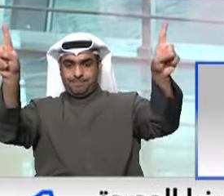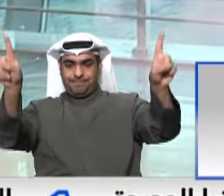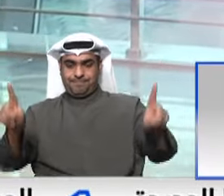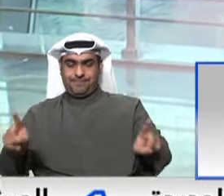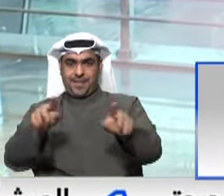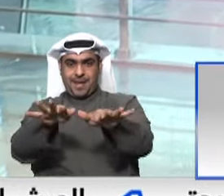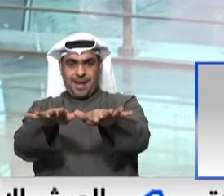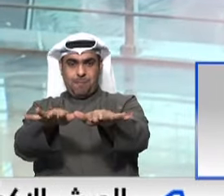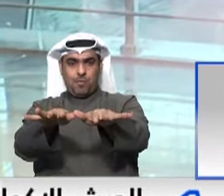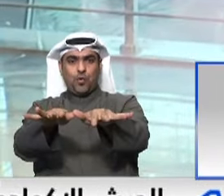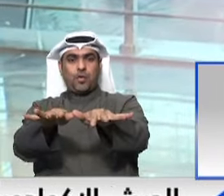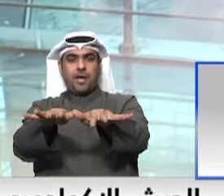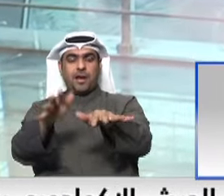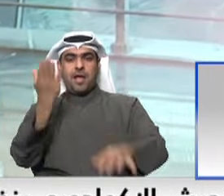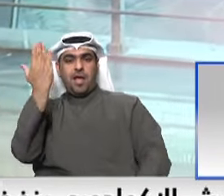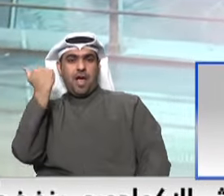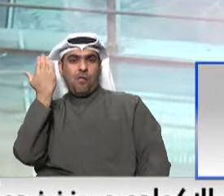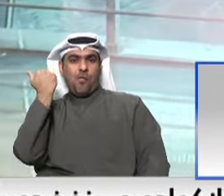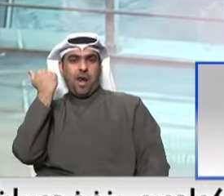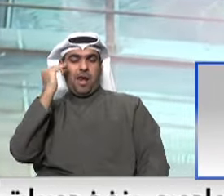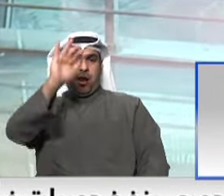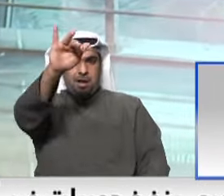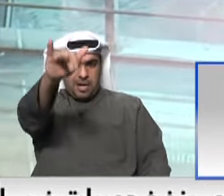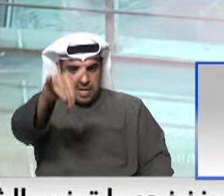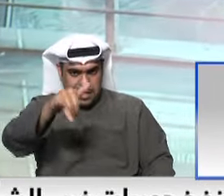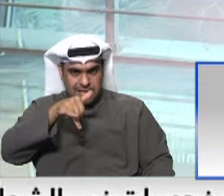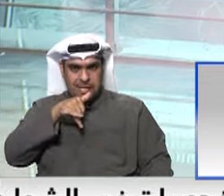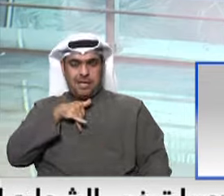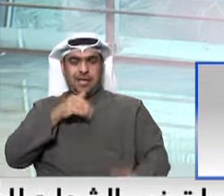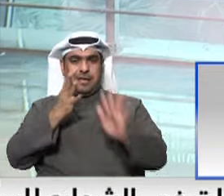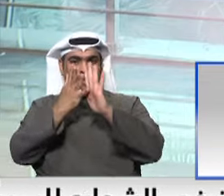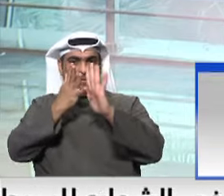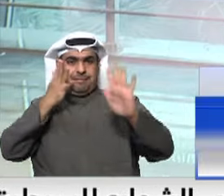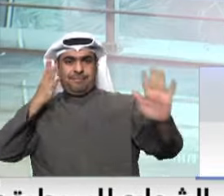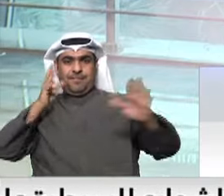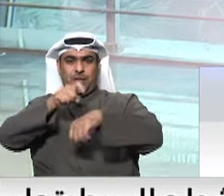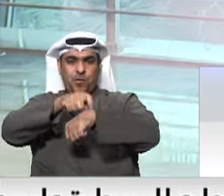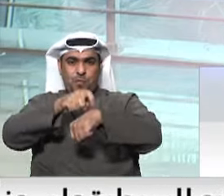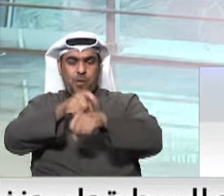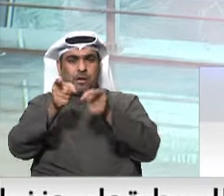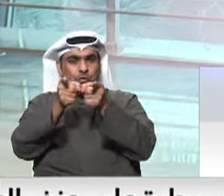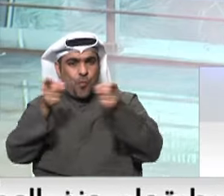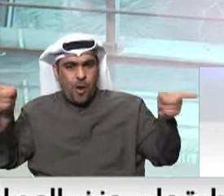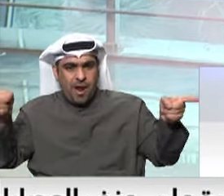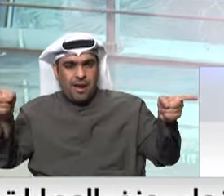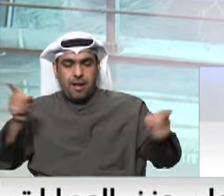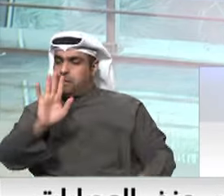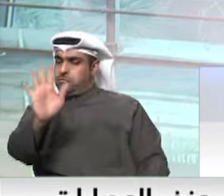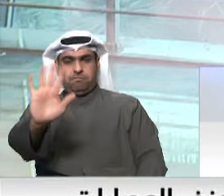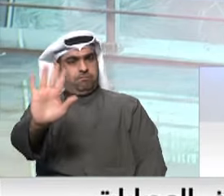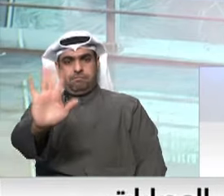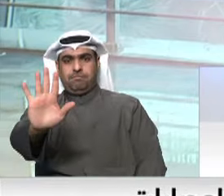التحول الرقمي، فقام قطاع الموارد البشرية والدعم التقني بالتعاون مع إدارة العامة للجنسية ووثائق السفر